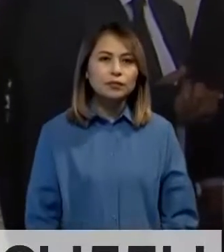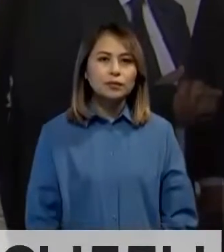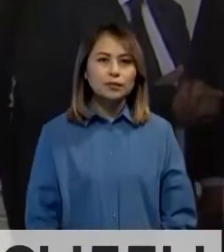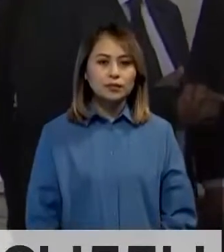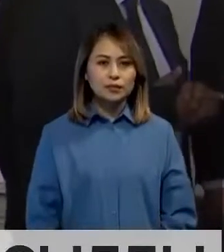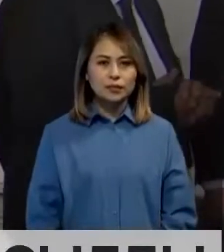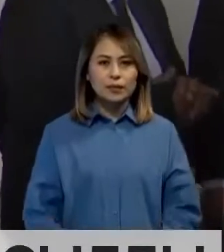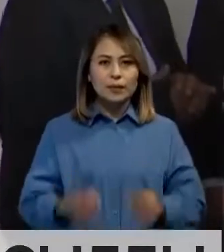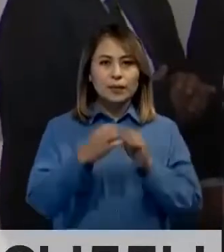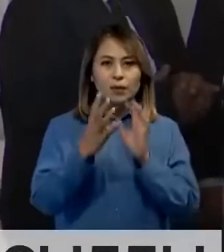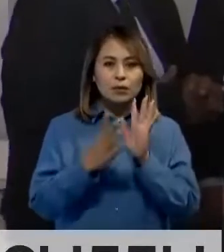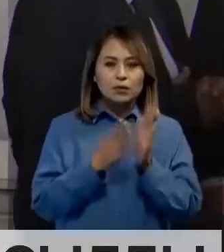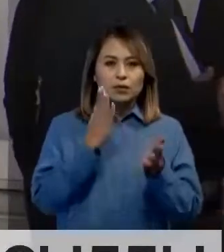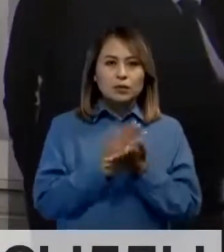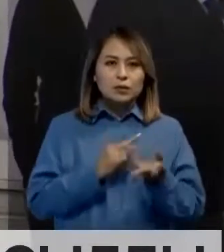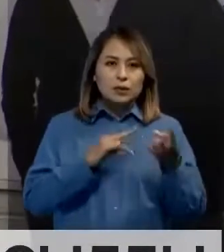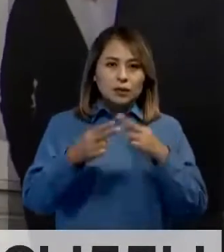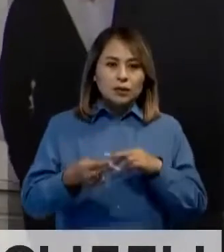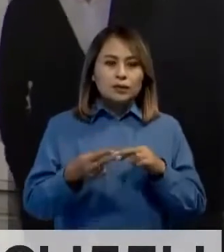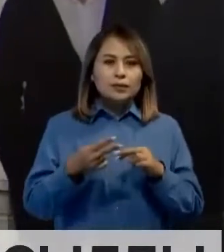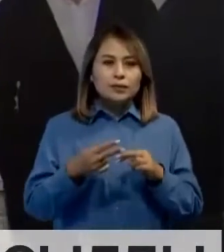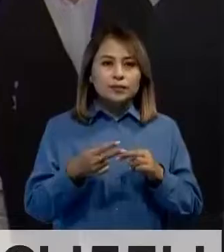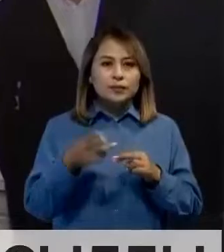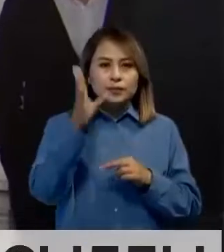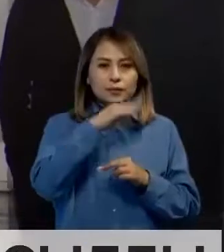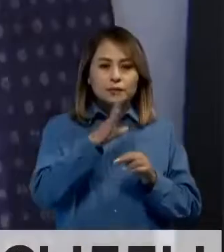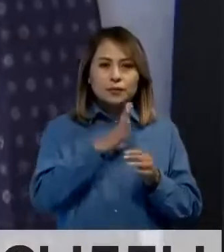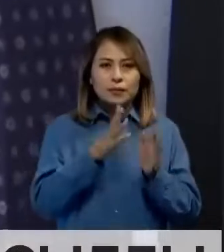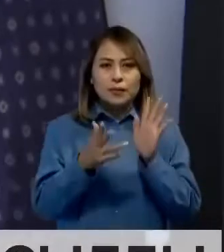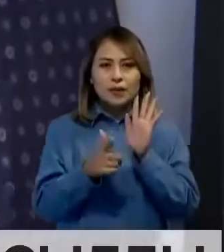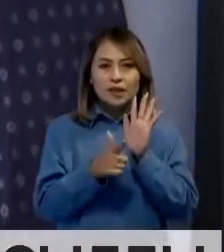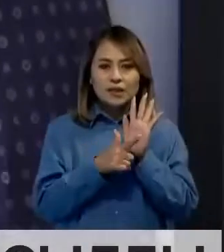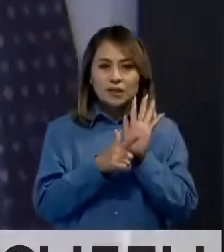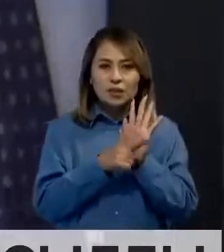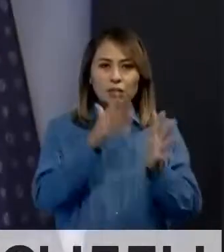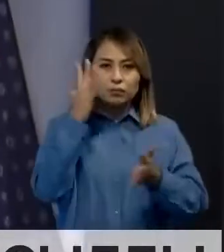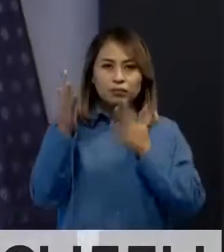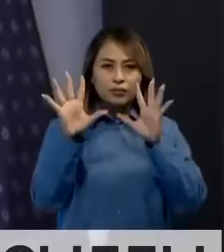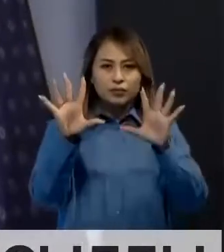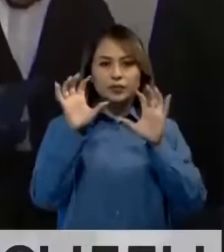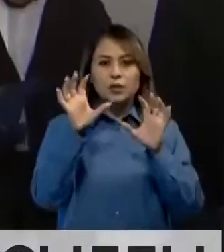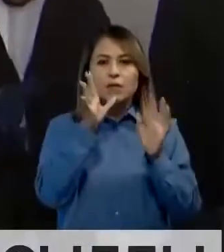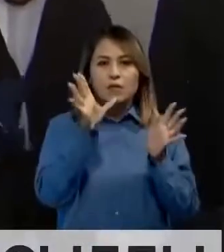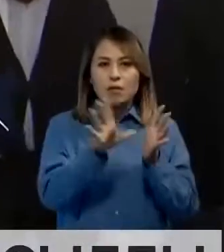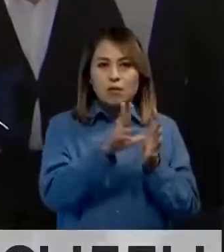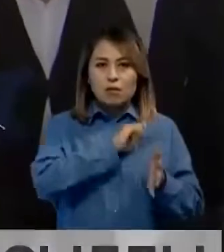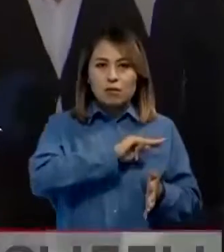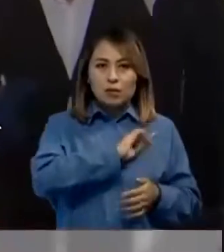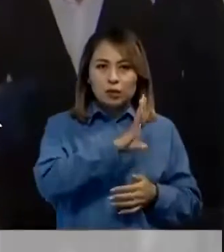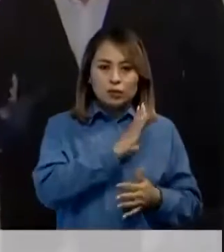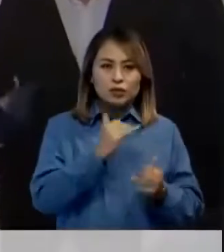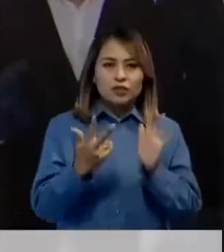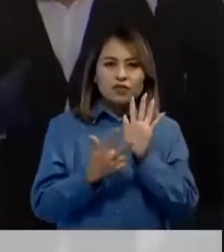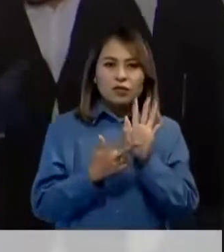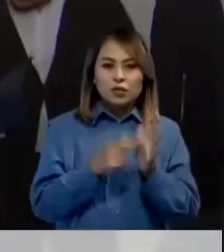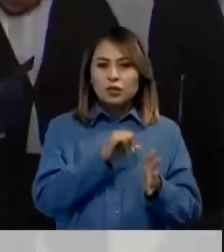электр станциялары бар. Оның жетеуі желмен істейтін. Бүгін 8-ші аштық. Осы шелек дәлізінде ең үлкені болып